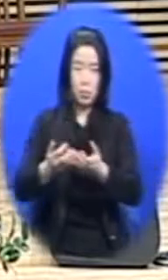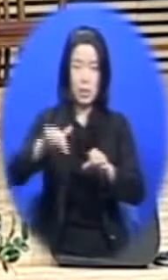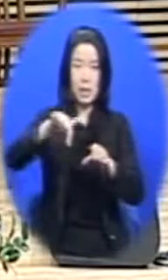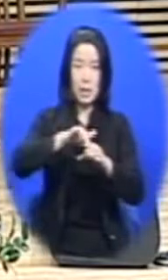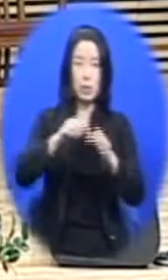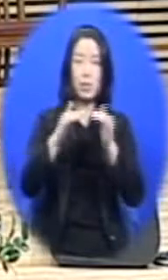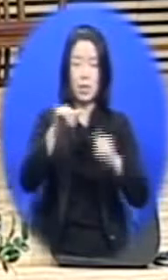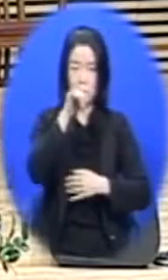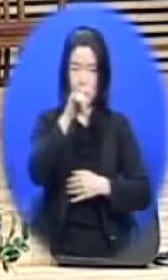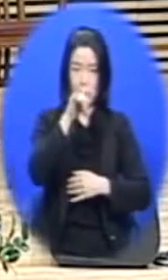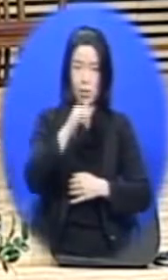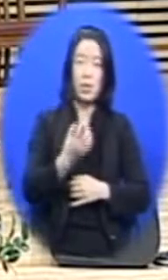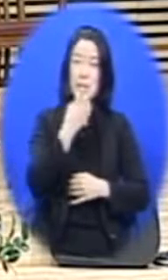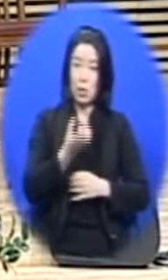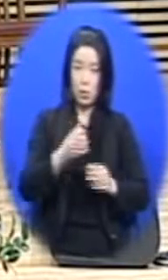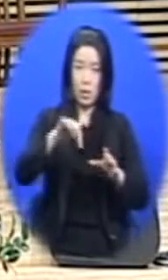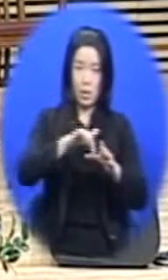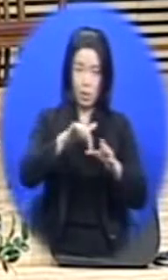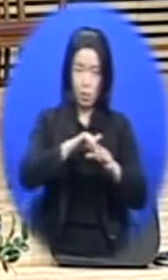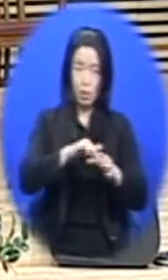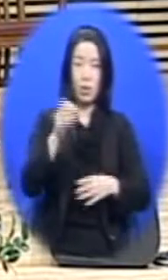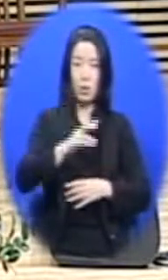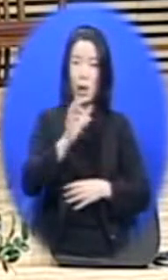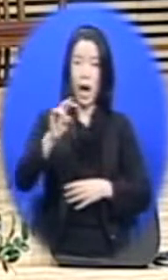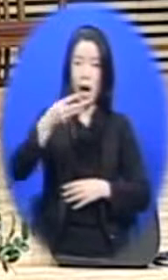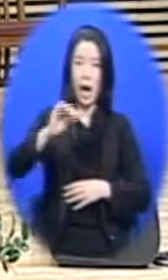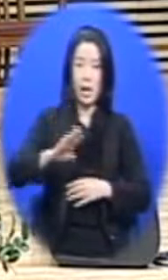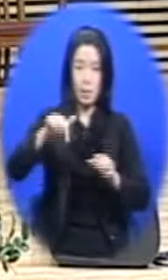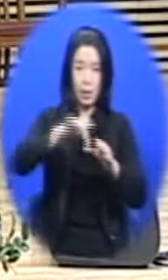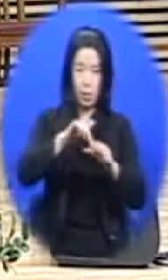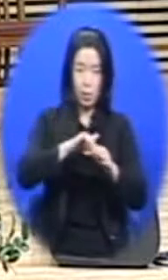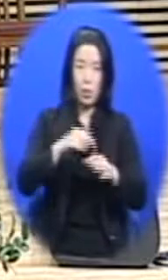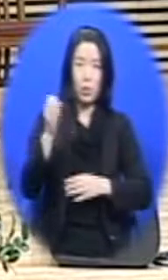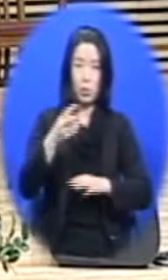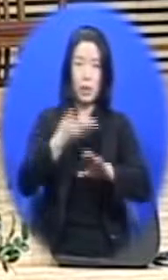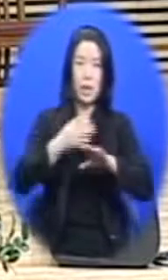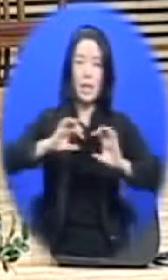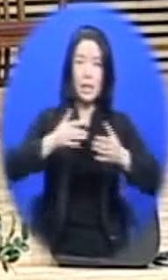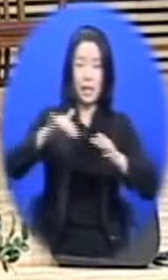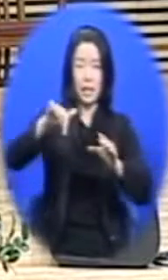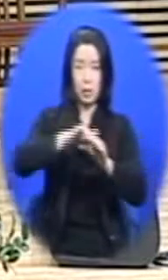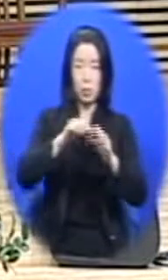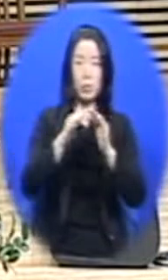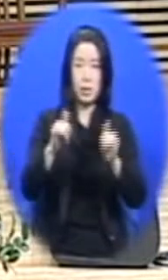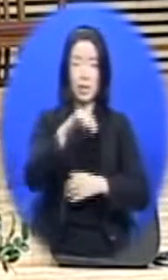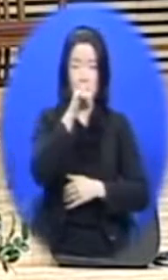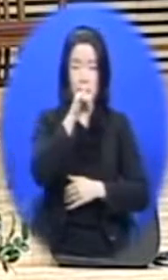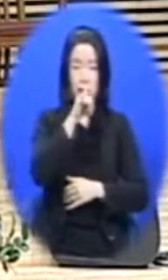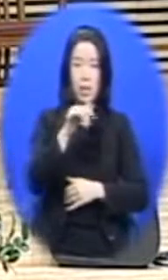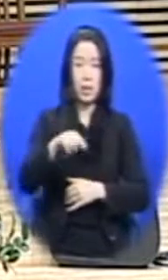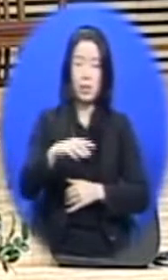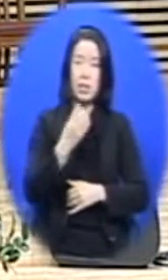있답니다. 유대인 기독교인, 또 아랍인 기독교인, 그리고 외국인 기독교인들이 있는데 그